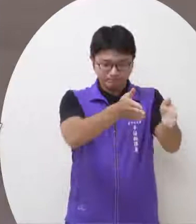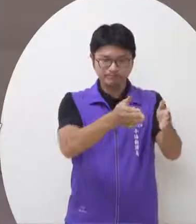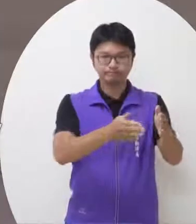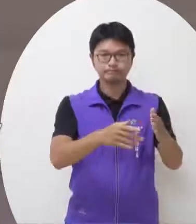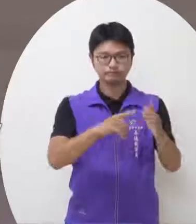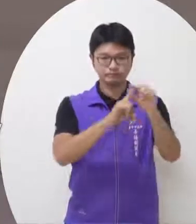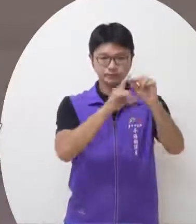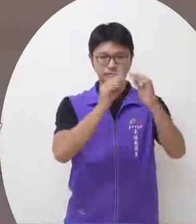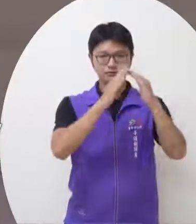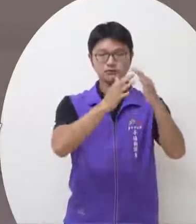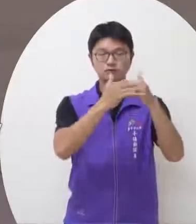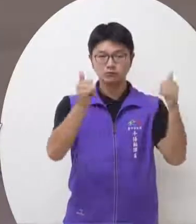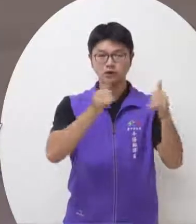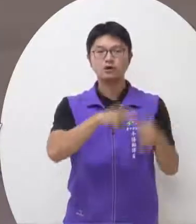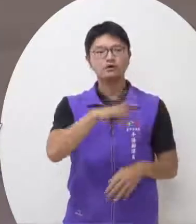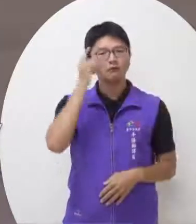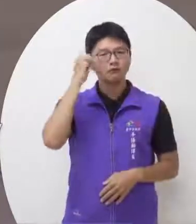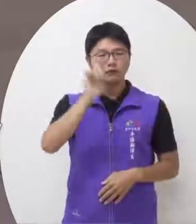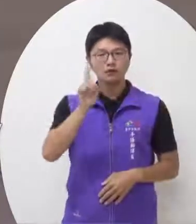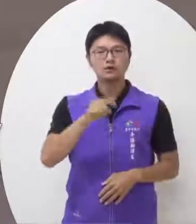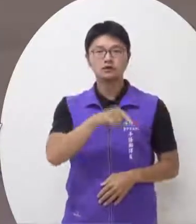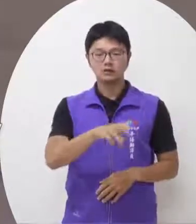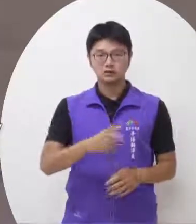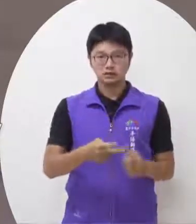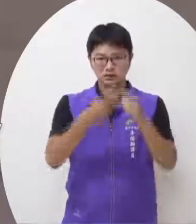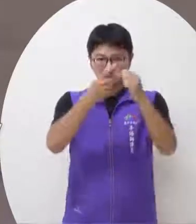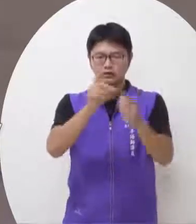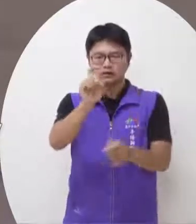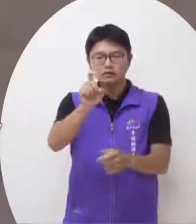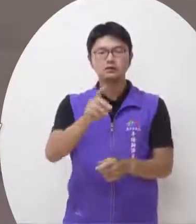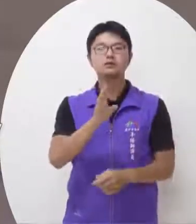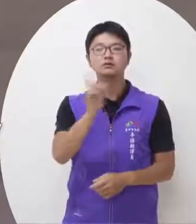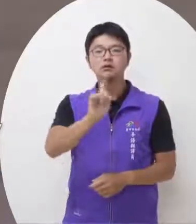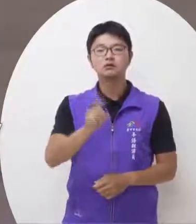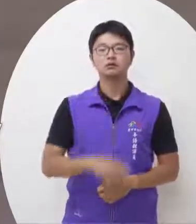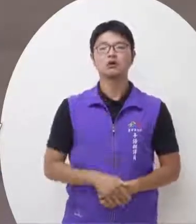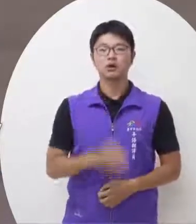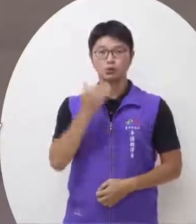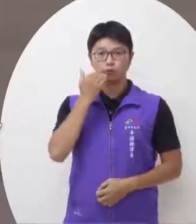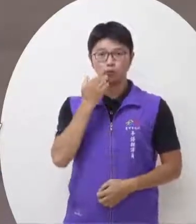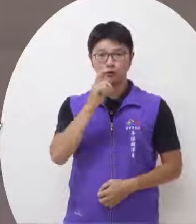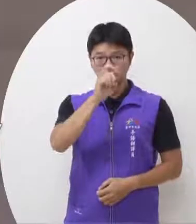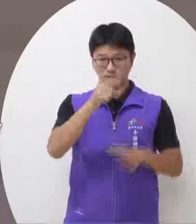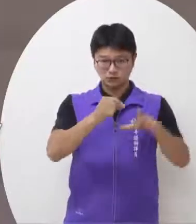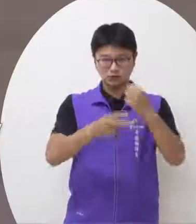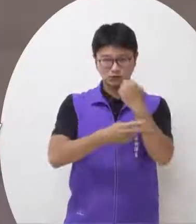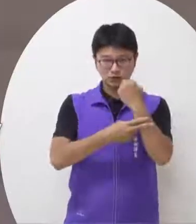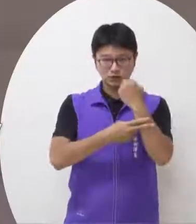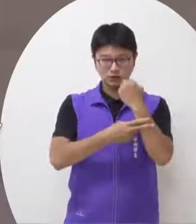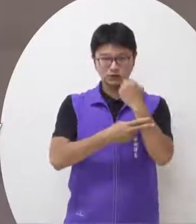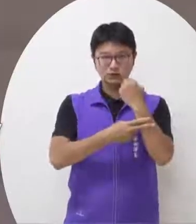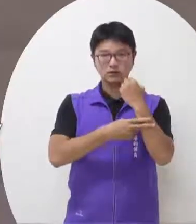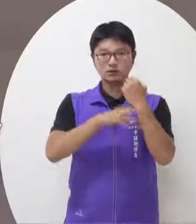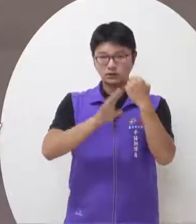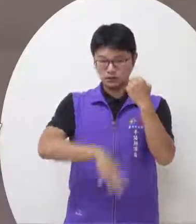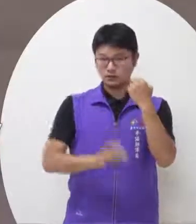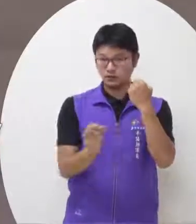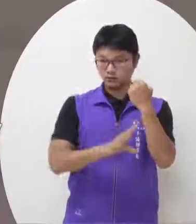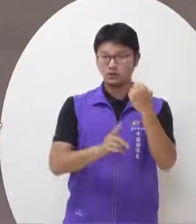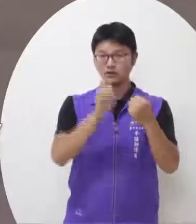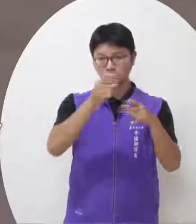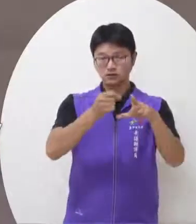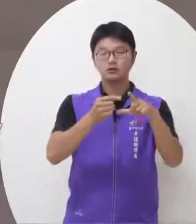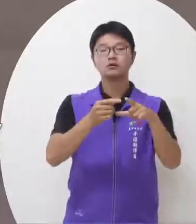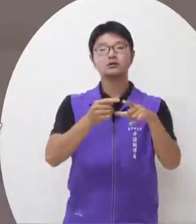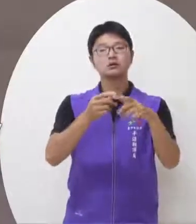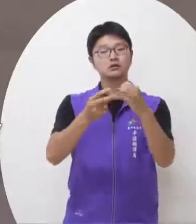呢？市民有第二个十，超过十公里只要10块钱，这样对不对？哎，